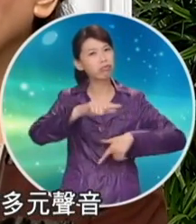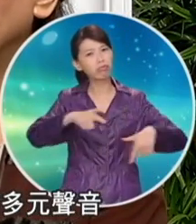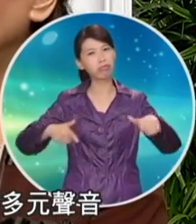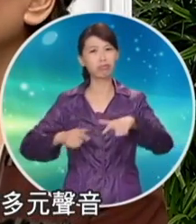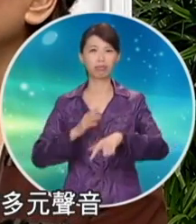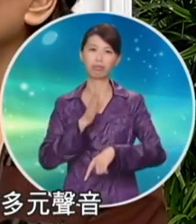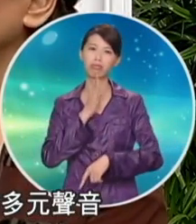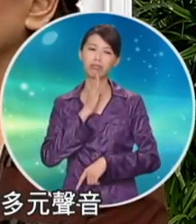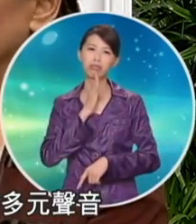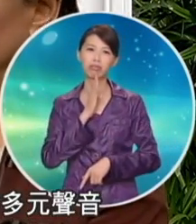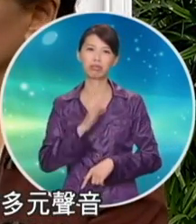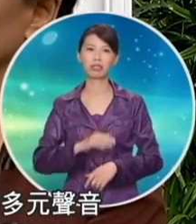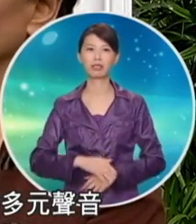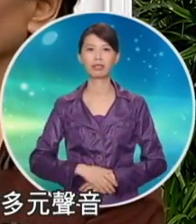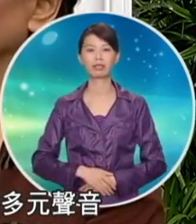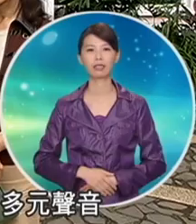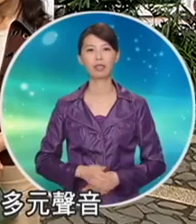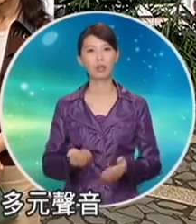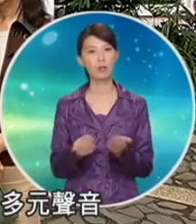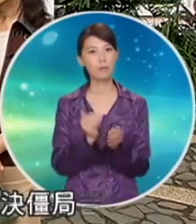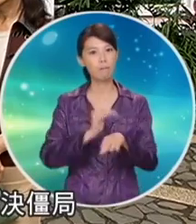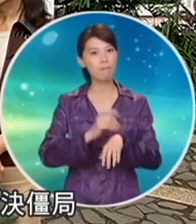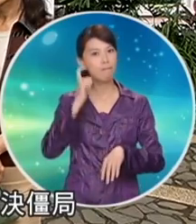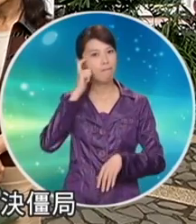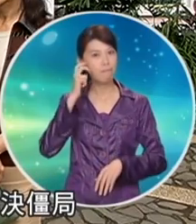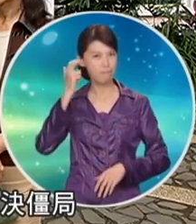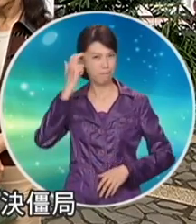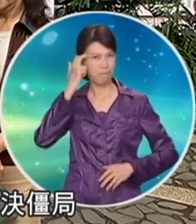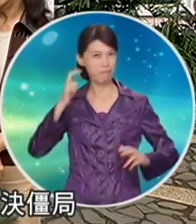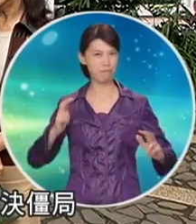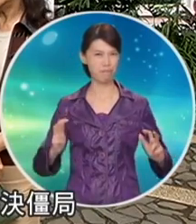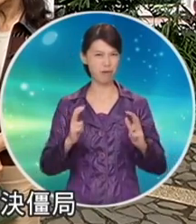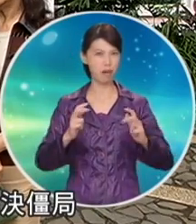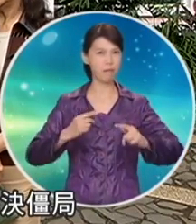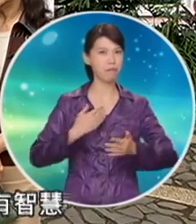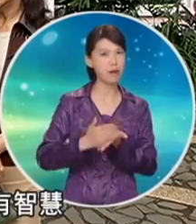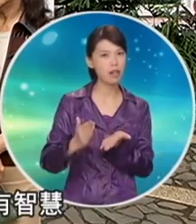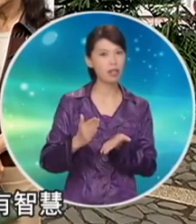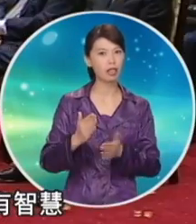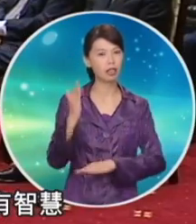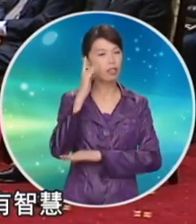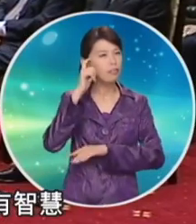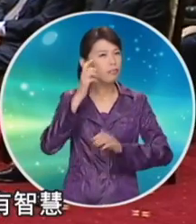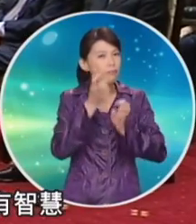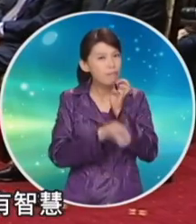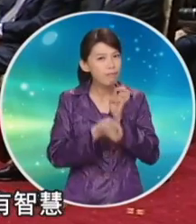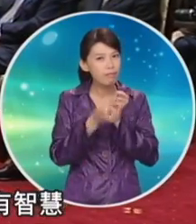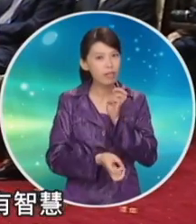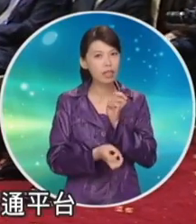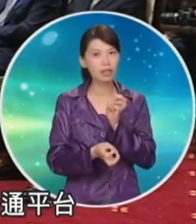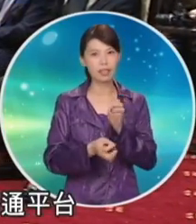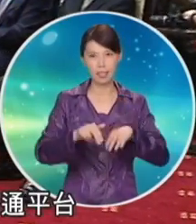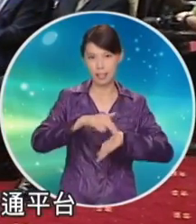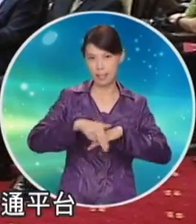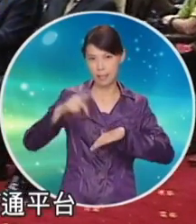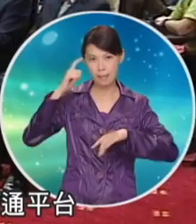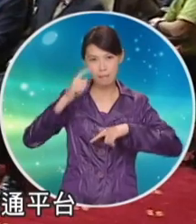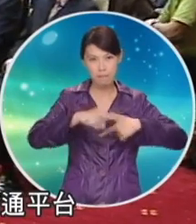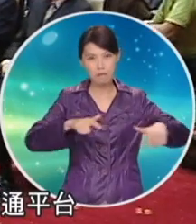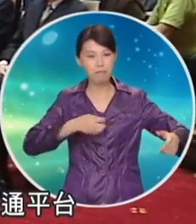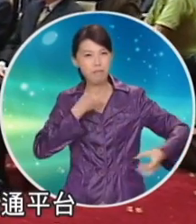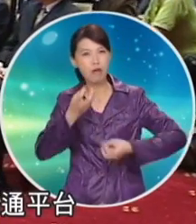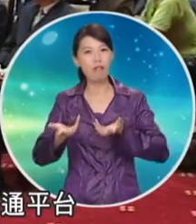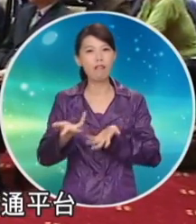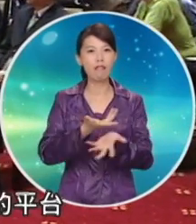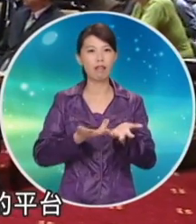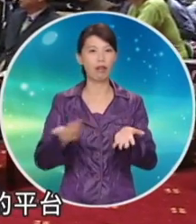呢，的确是有多元的声音。 学者表示，现在要解决僵局，这个政府必须要有智慧，建立不同意见的沟